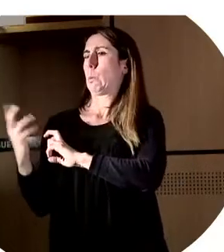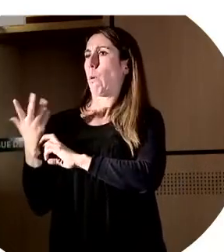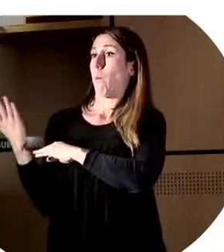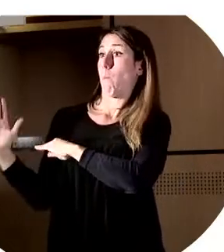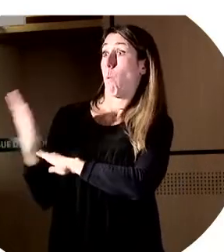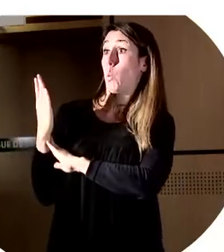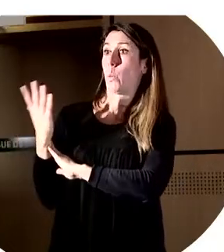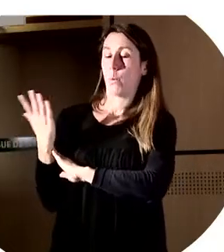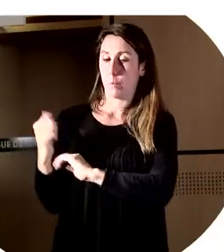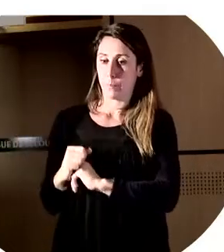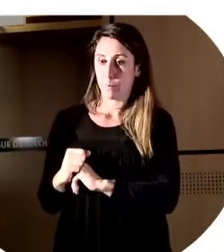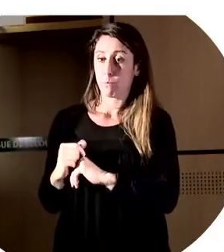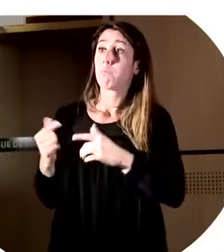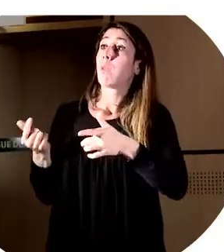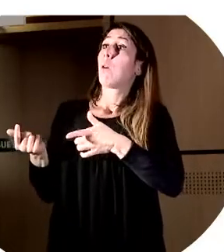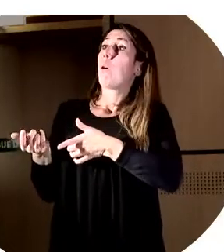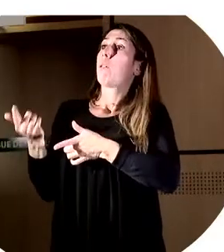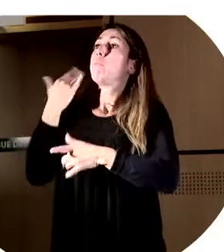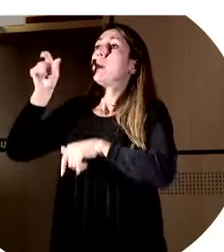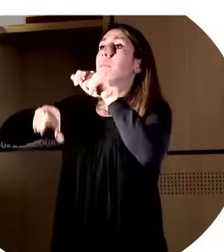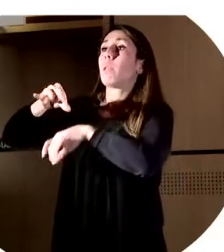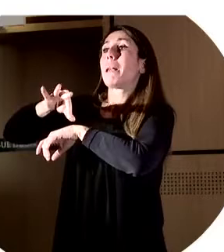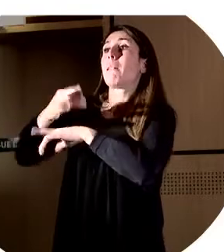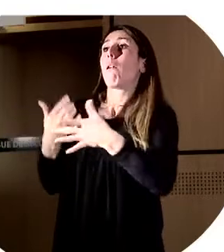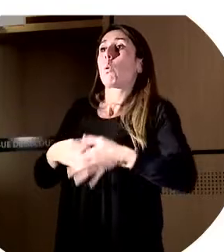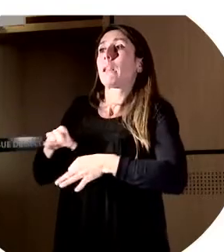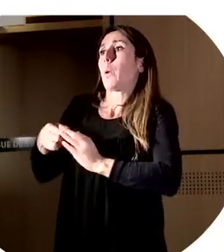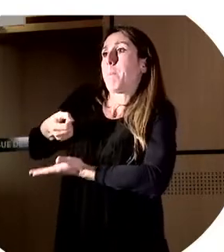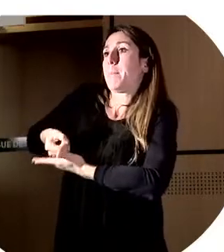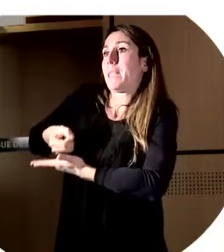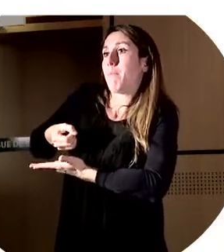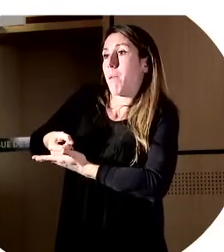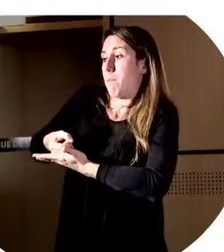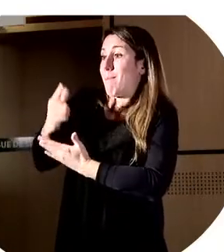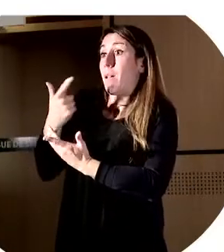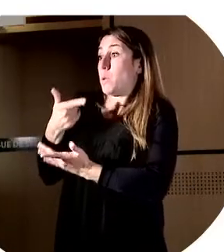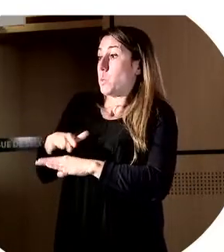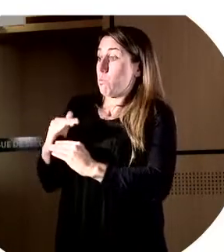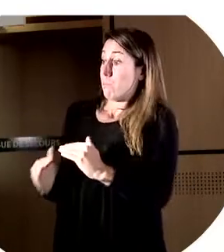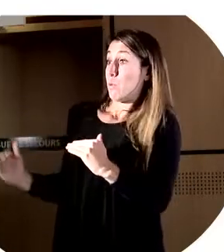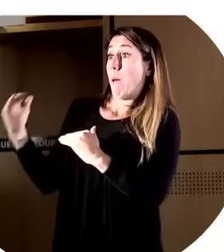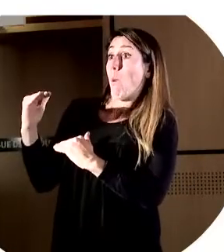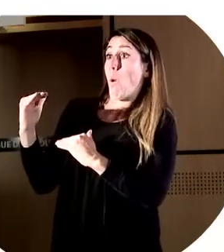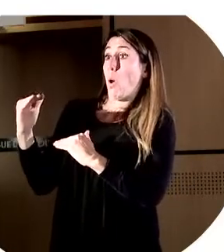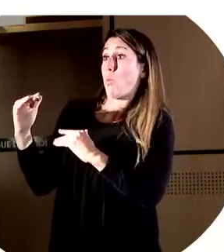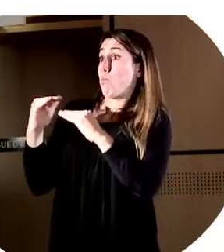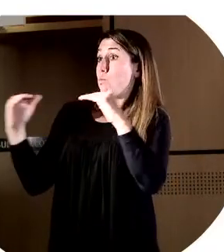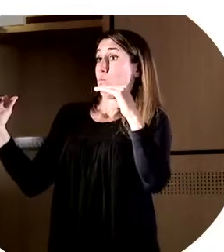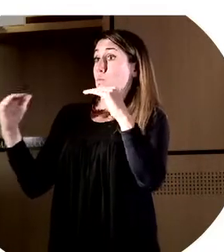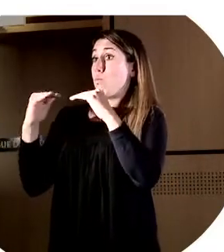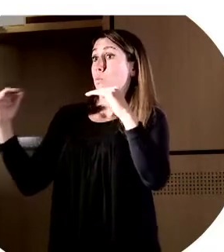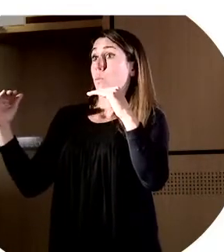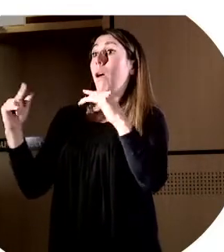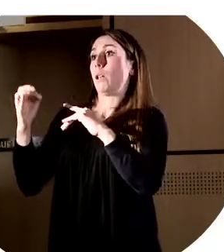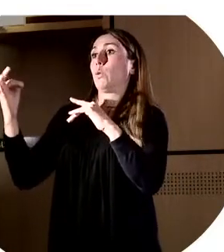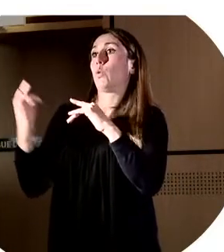patients qui ont une concentration minimale supérieure à cette concentration seuil avaient un taux